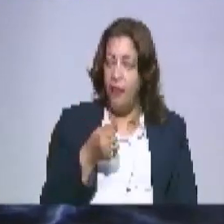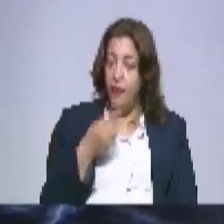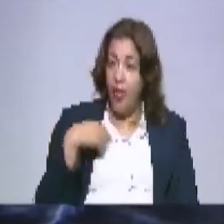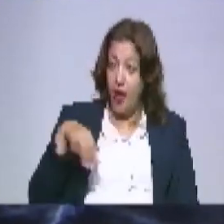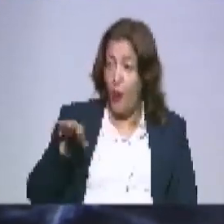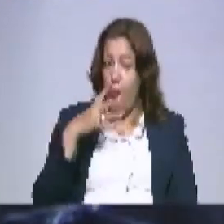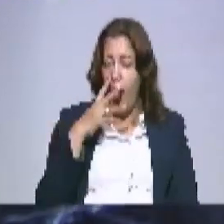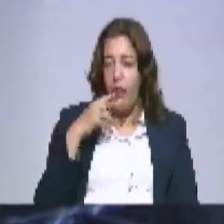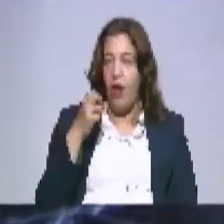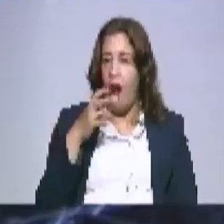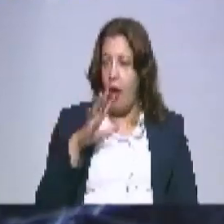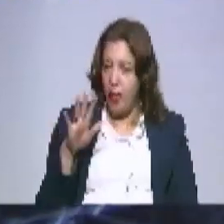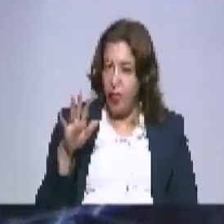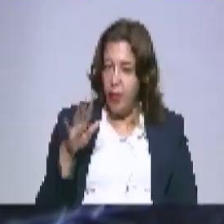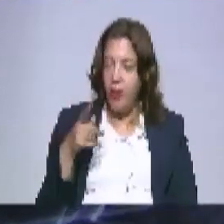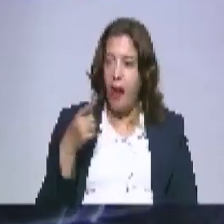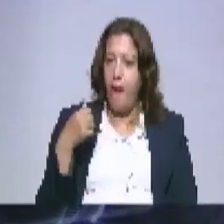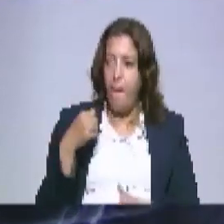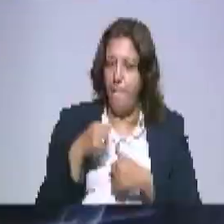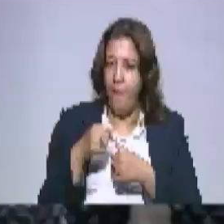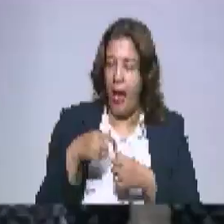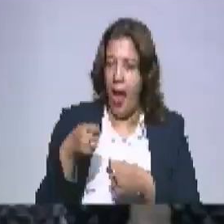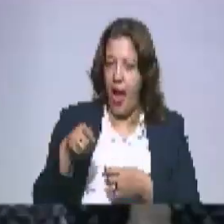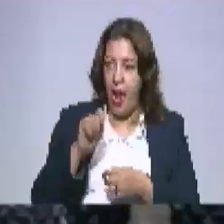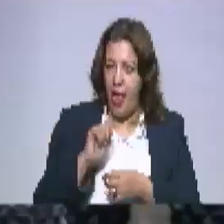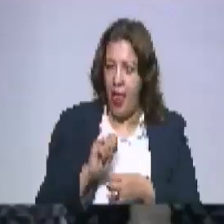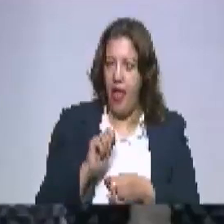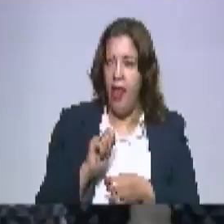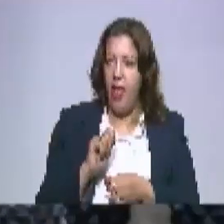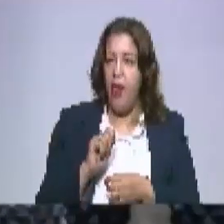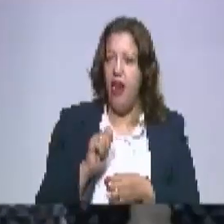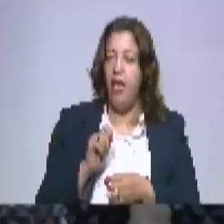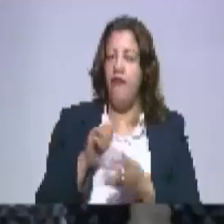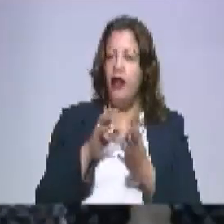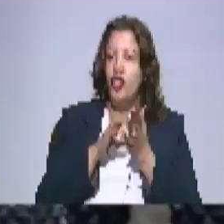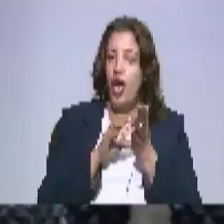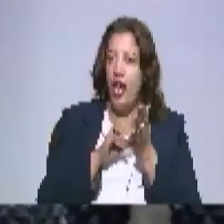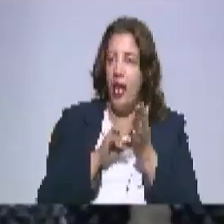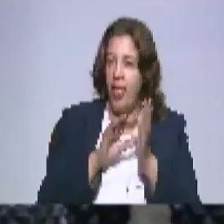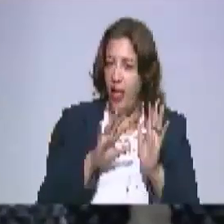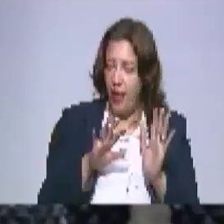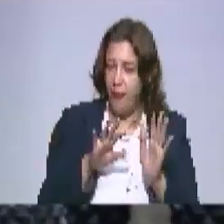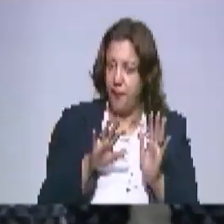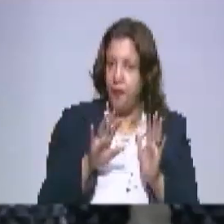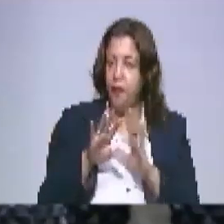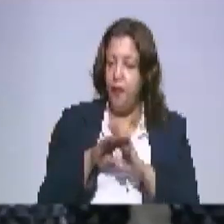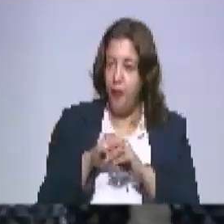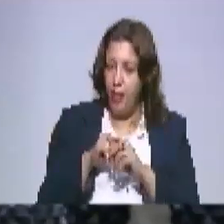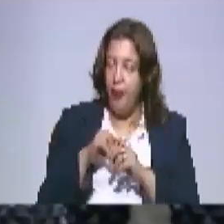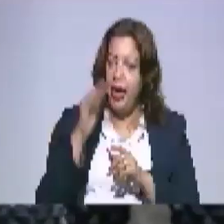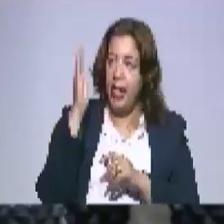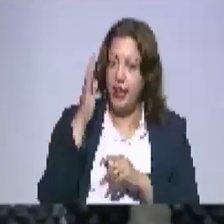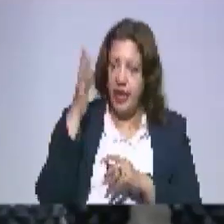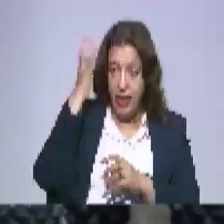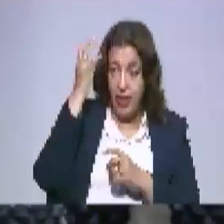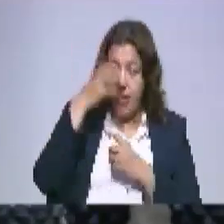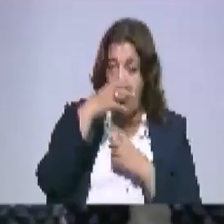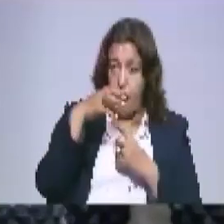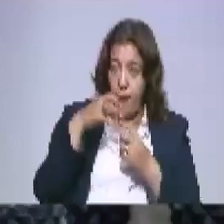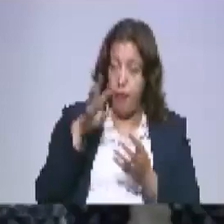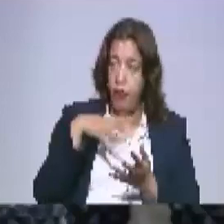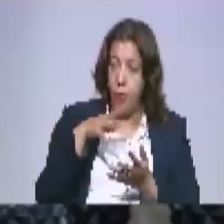تقريبا خلصنا، هنغرف بس الشقيه. ماشي جميل. كده عملنا الطبق الرئيسي، كان الارنبيط